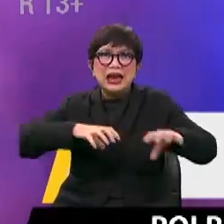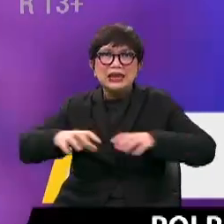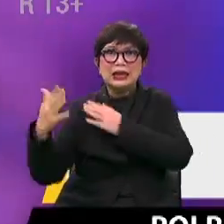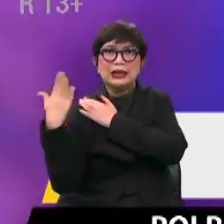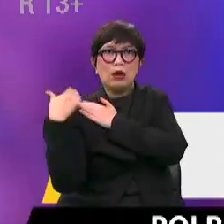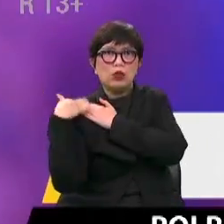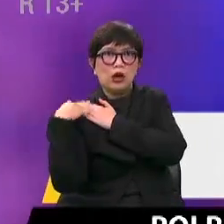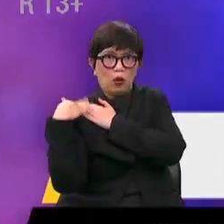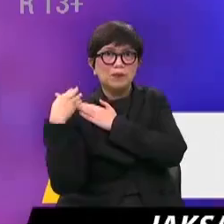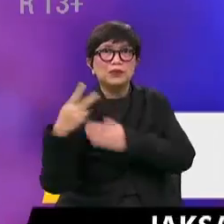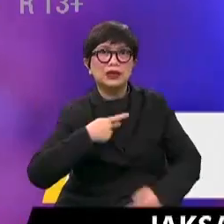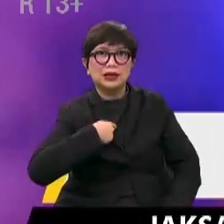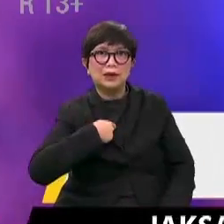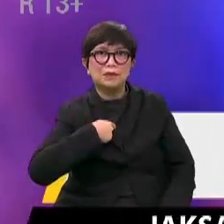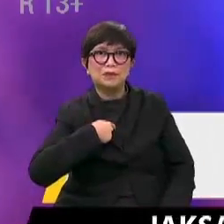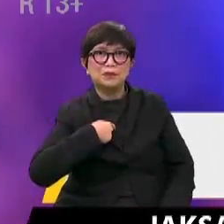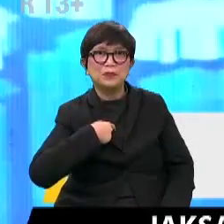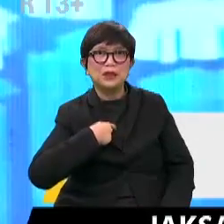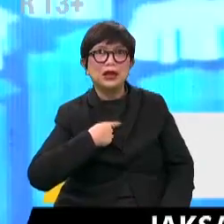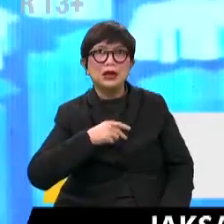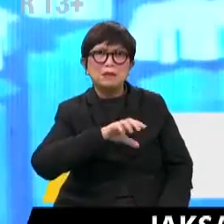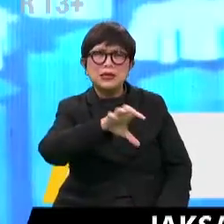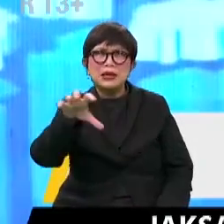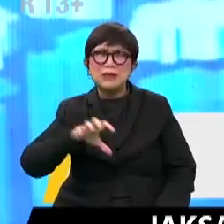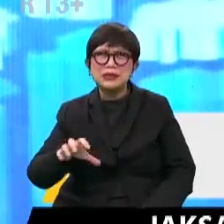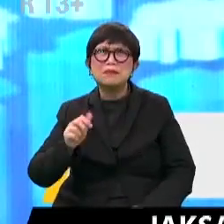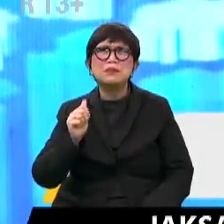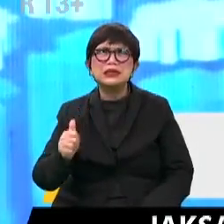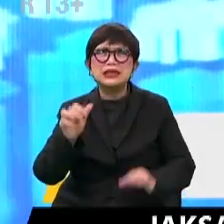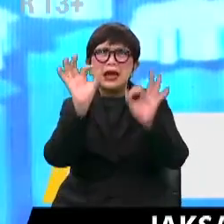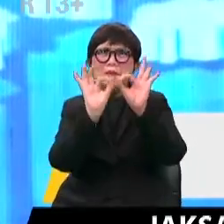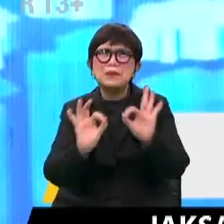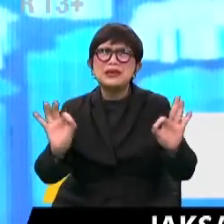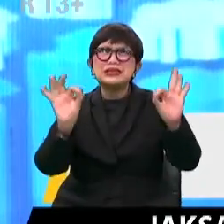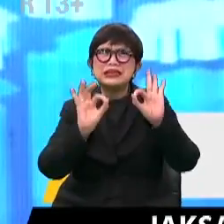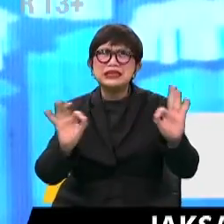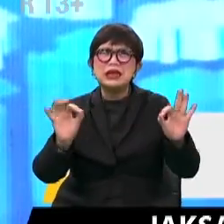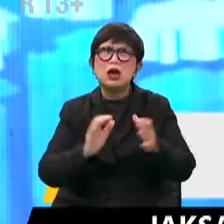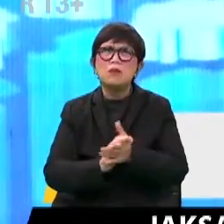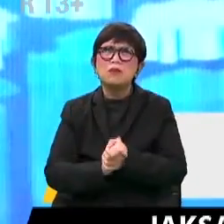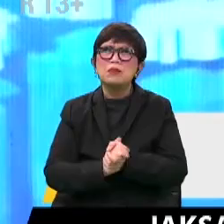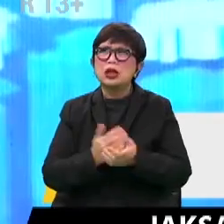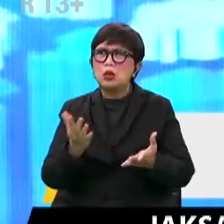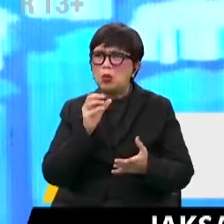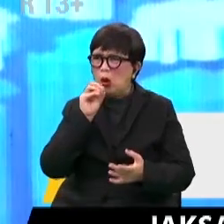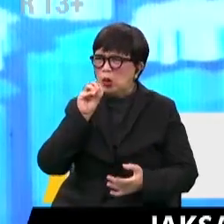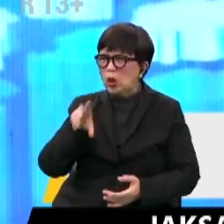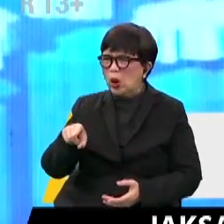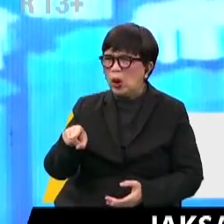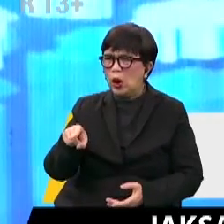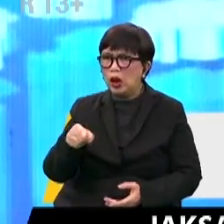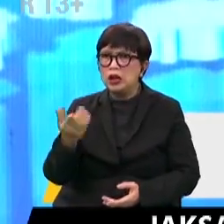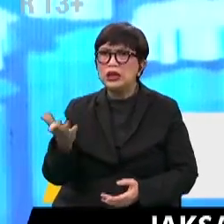kita di sektor manapun bisa bersih di sektor manapun bisa kotor itulah pilihan karena itu